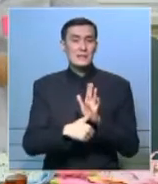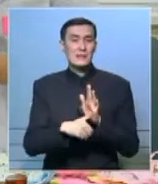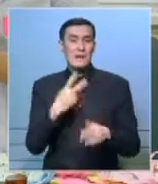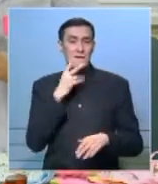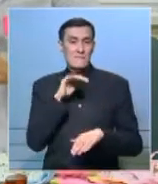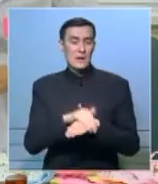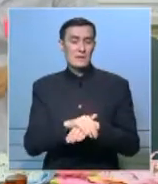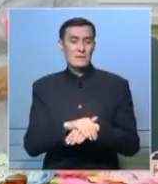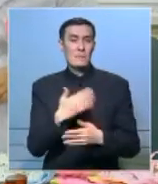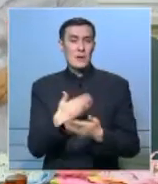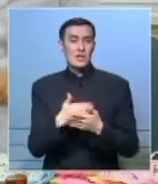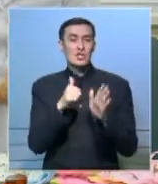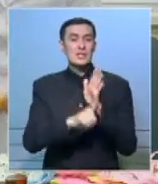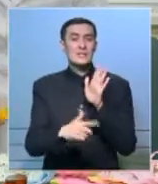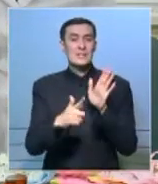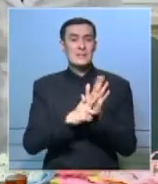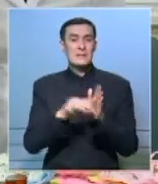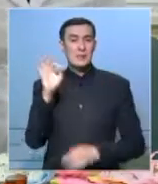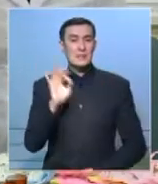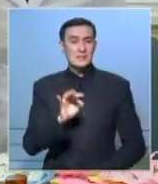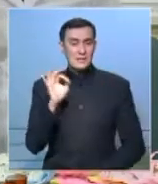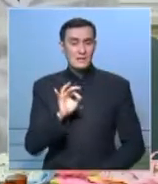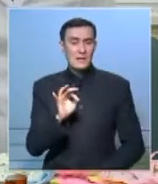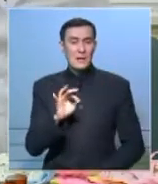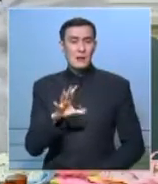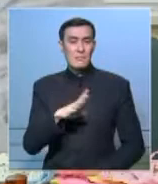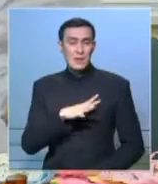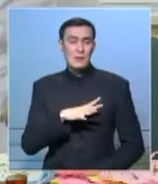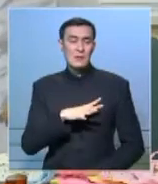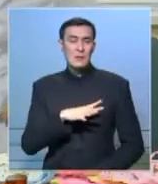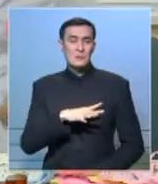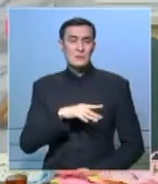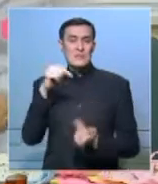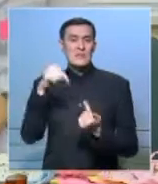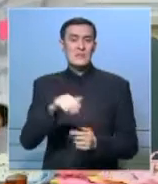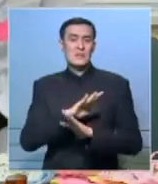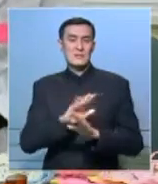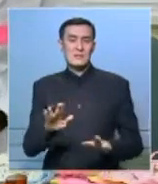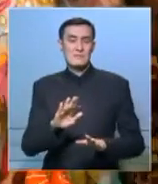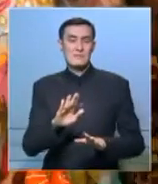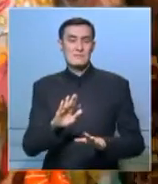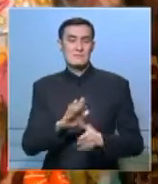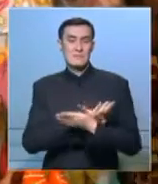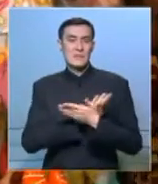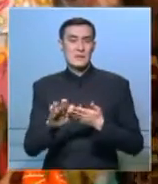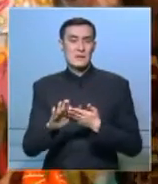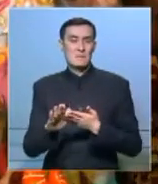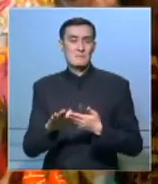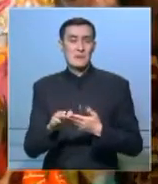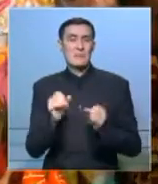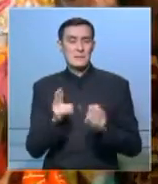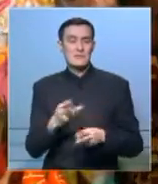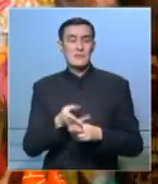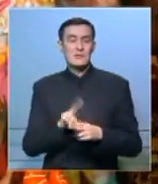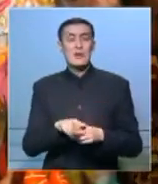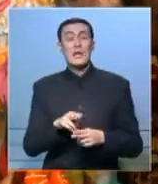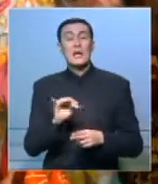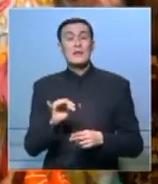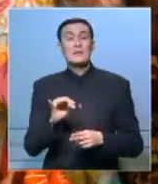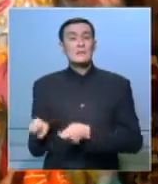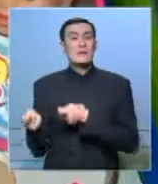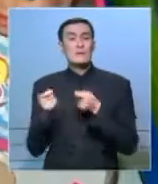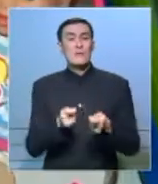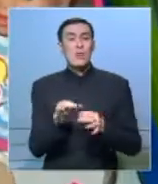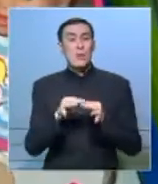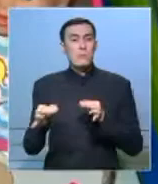а это порядка 67%, не соответствовало требованиям технического регламента. Основная часть этих игрушек